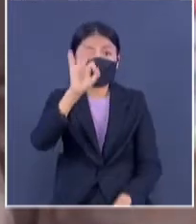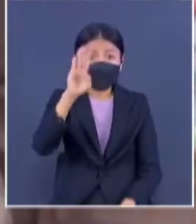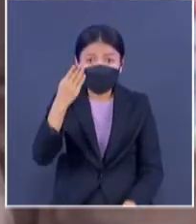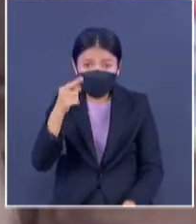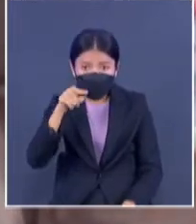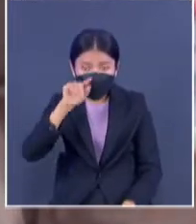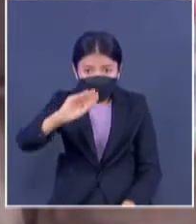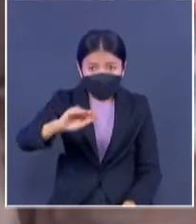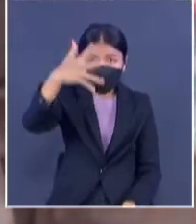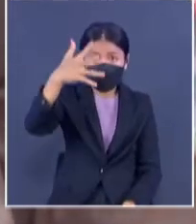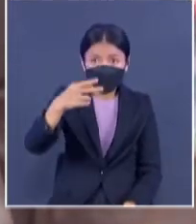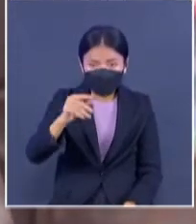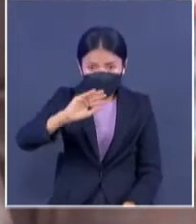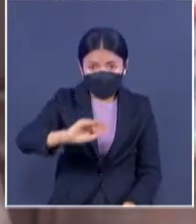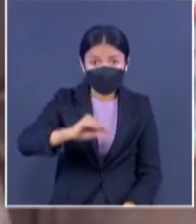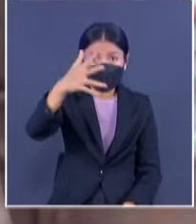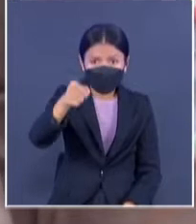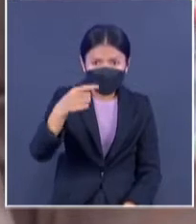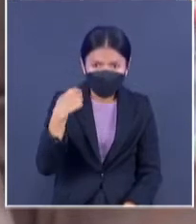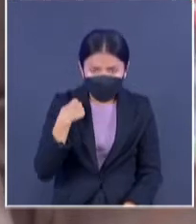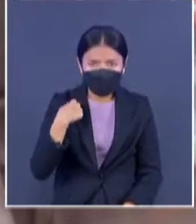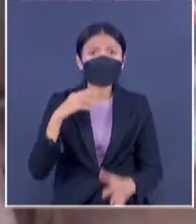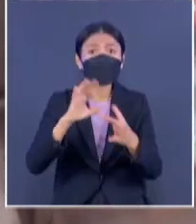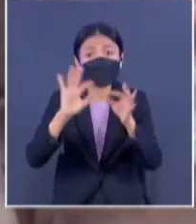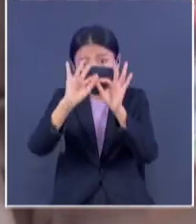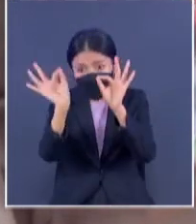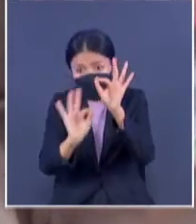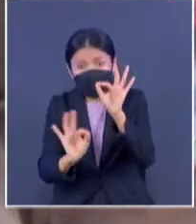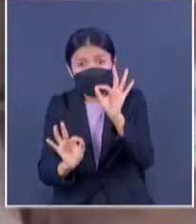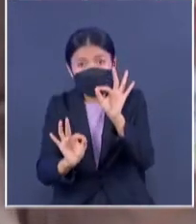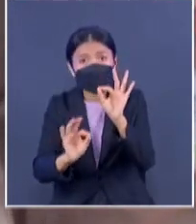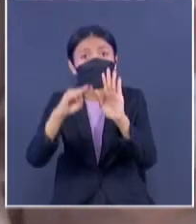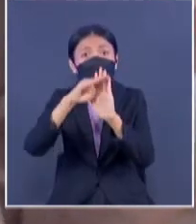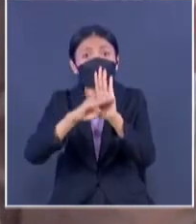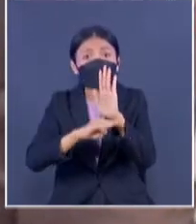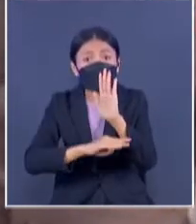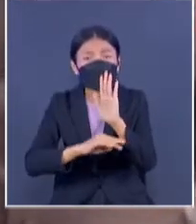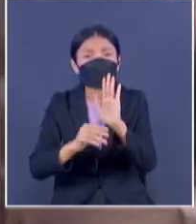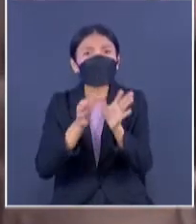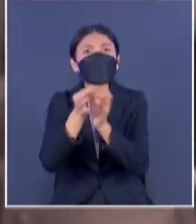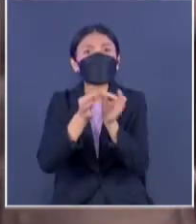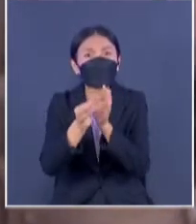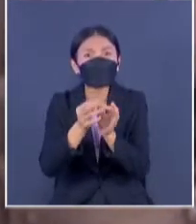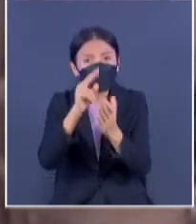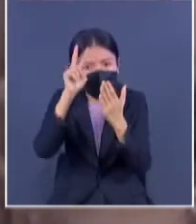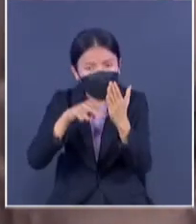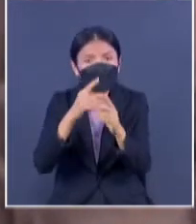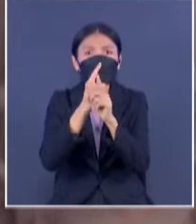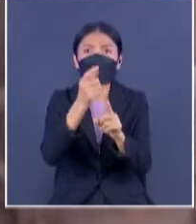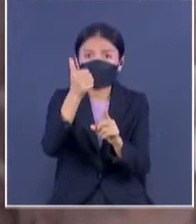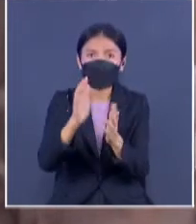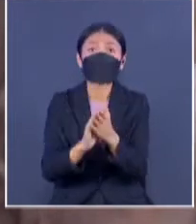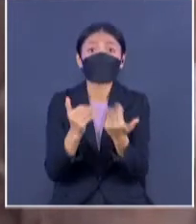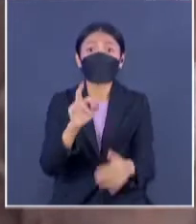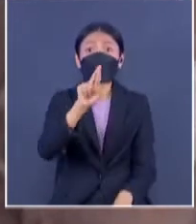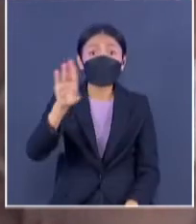จะมีที่หน้าจอนะครับก็จะมีรายละเอียดชัดเจนให้ท่านดำเนินการต่อไปได้เลยครับซึ่งระบบเนี่ยเราออกแบบให้ประชาชนเข้าใจได้โดย